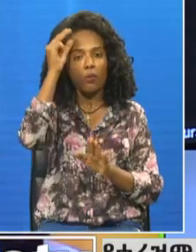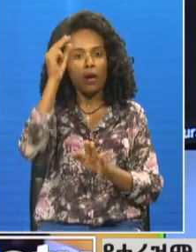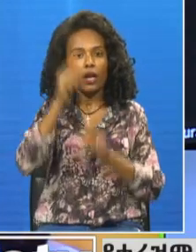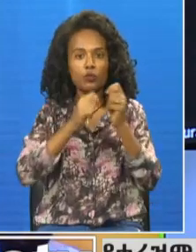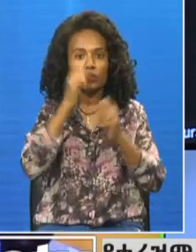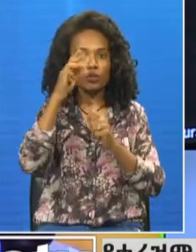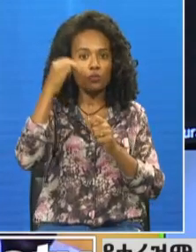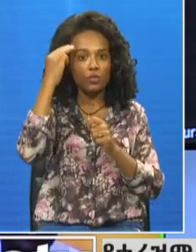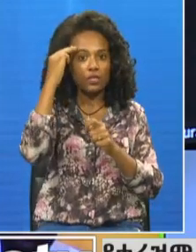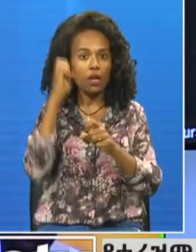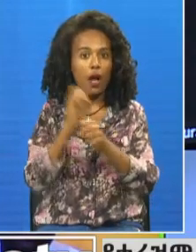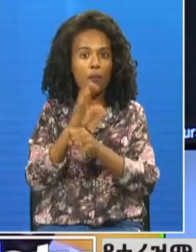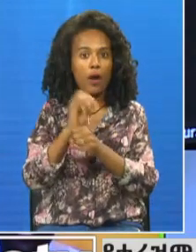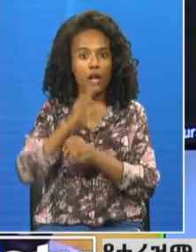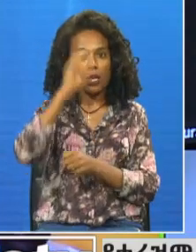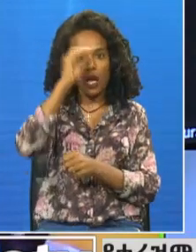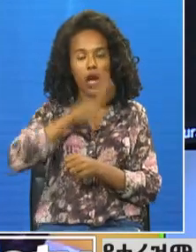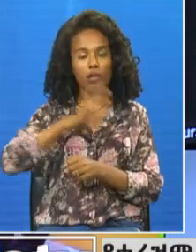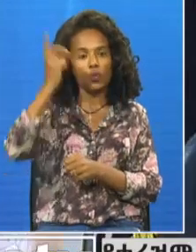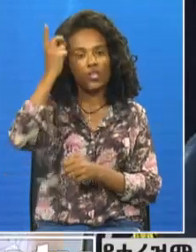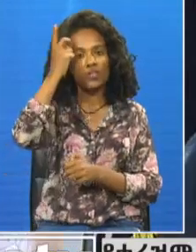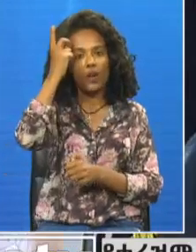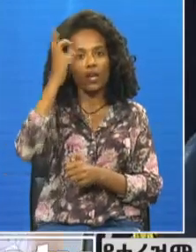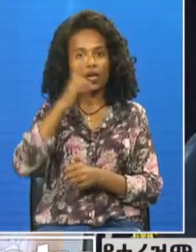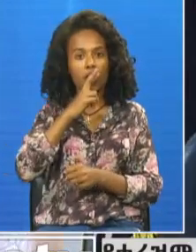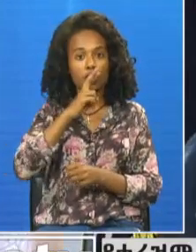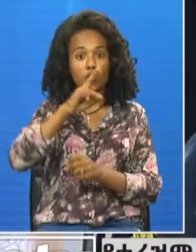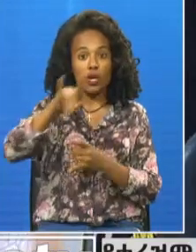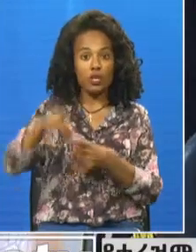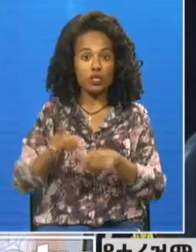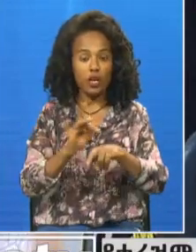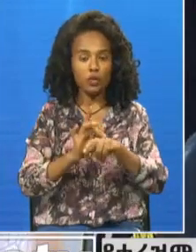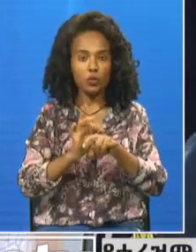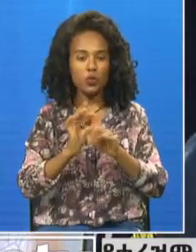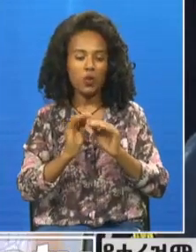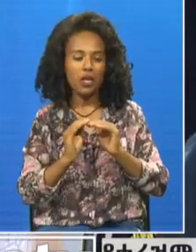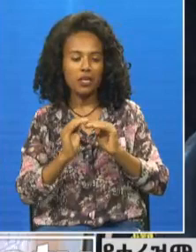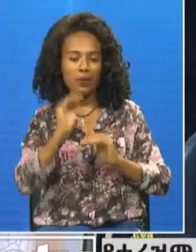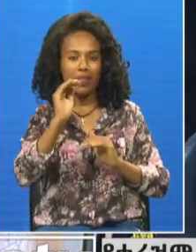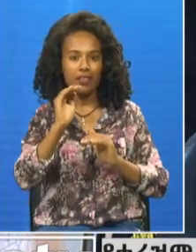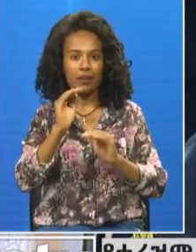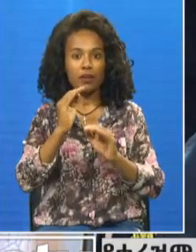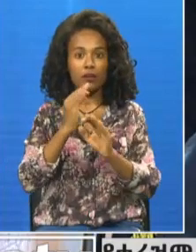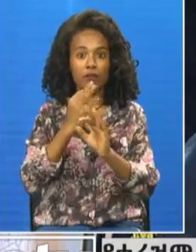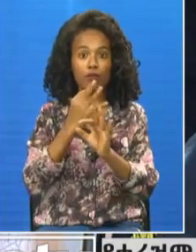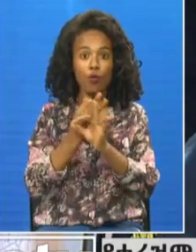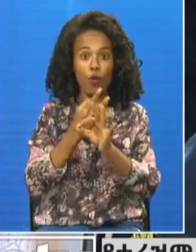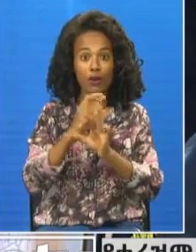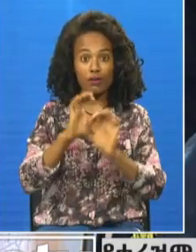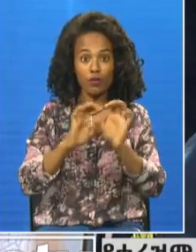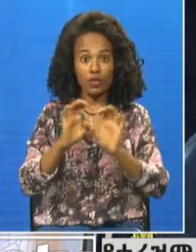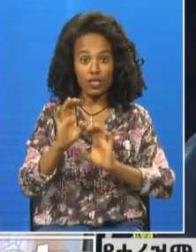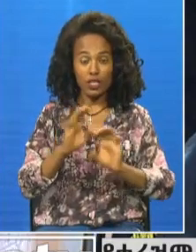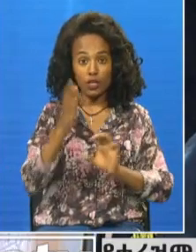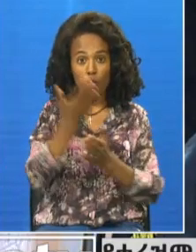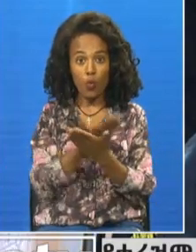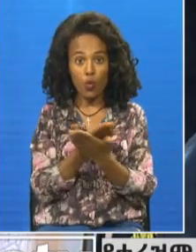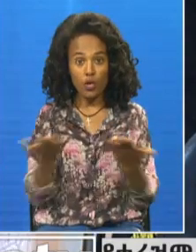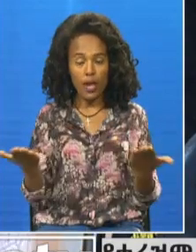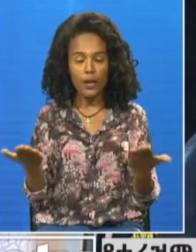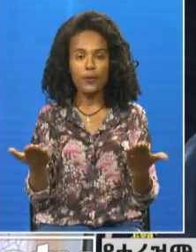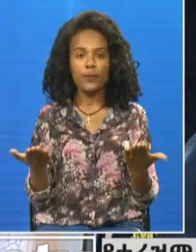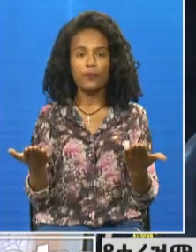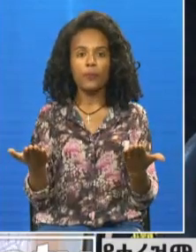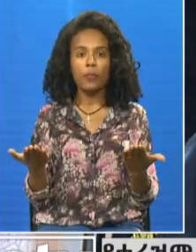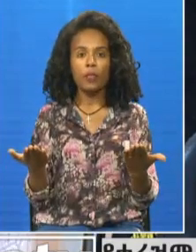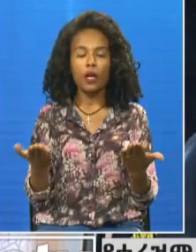ለመሻገር በአማራጭ ዘርፎች ላይ እንዲሳተፉ ይጠበቃልም ተብሏል። በበሽታው መከሰት ሳቢያ አዲስ አበባ ላይ ብቻ የሚገኙ 88 በመቶ ያክል